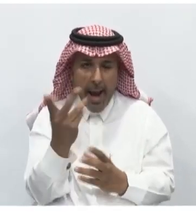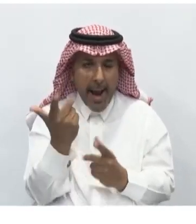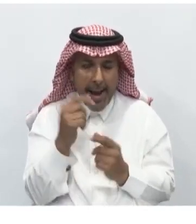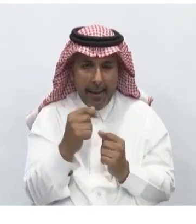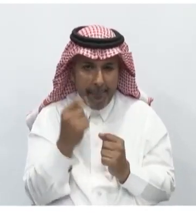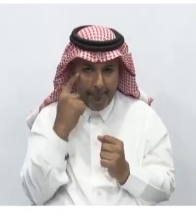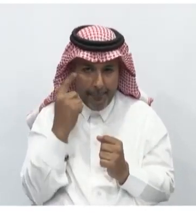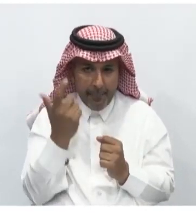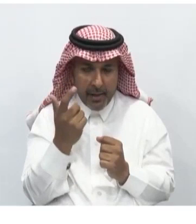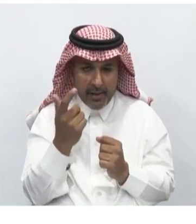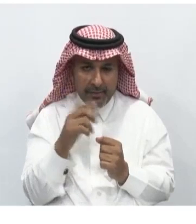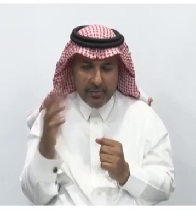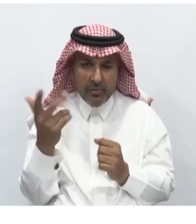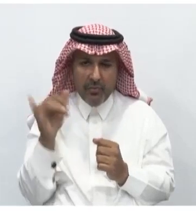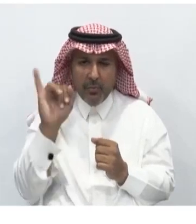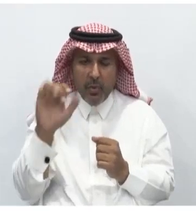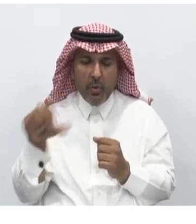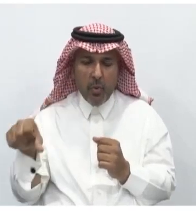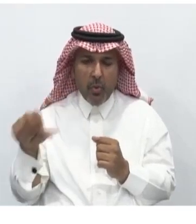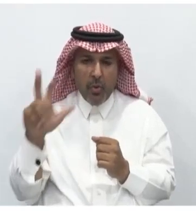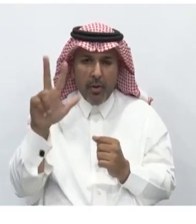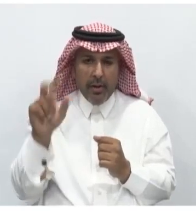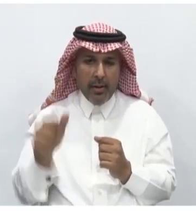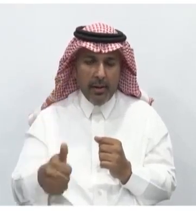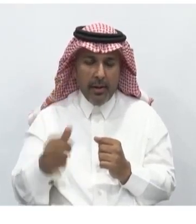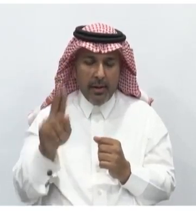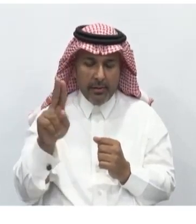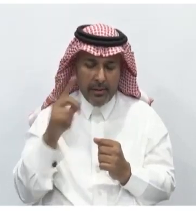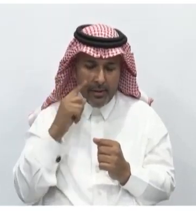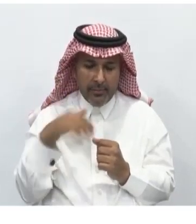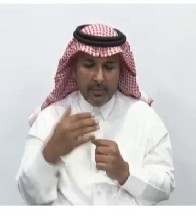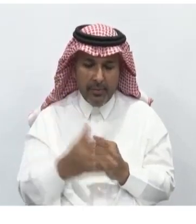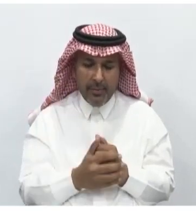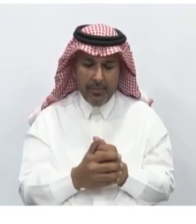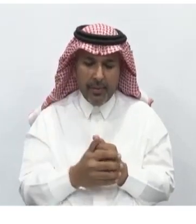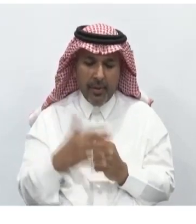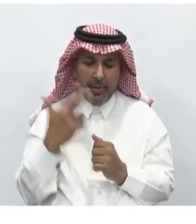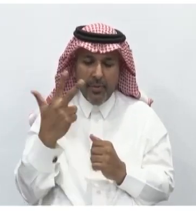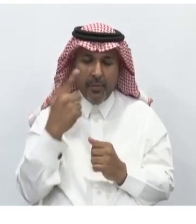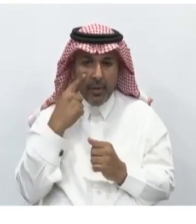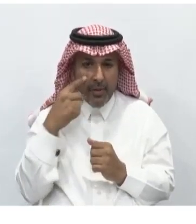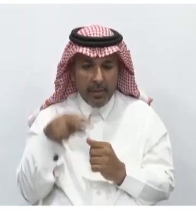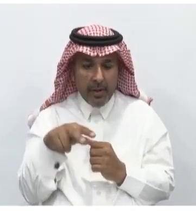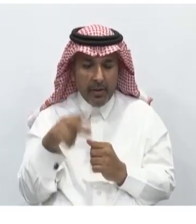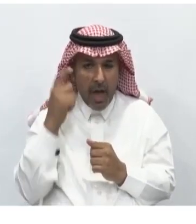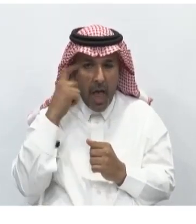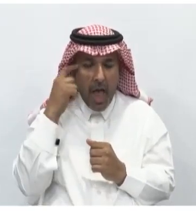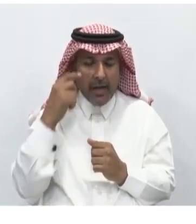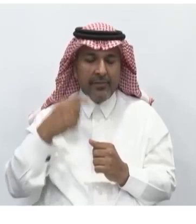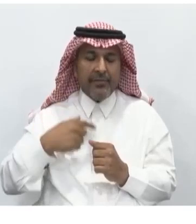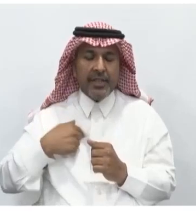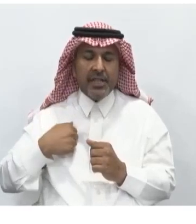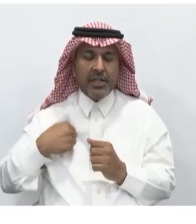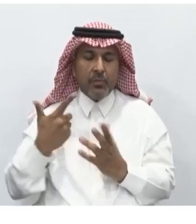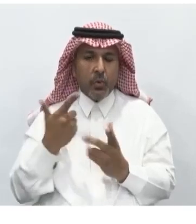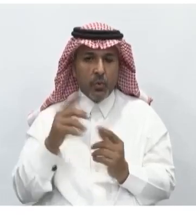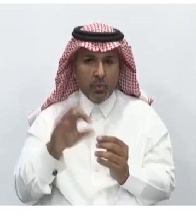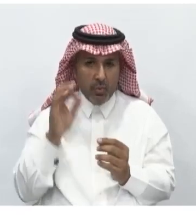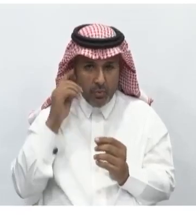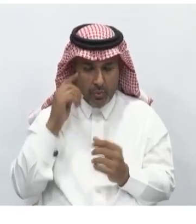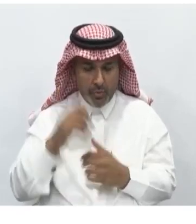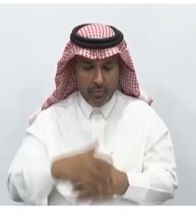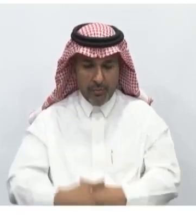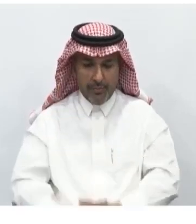صحيحة لمولات المركب إلى الماء. ثم بعد ذلك ثمانية. نستنتج صيغة المـ المركب المائي.